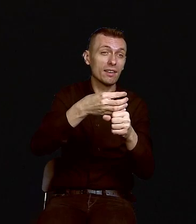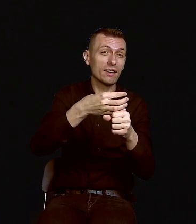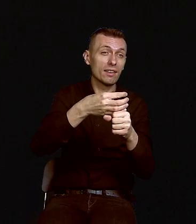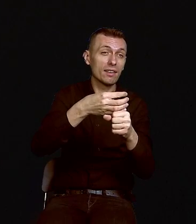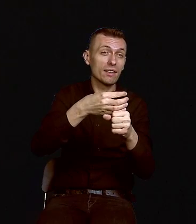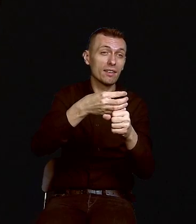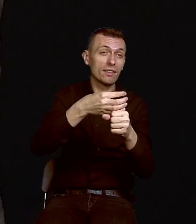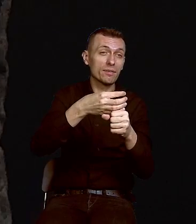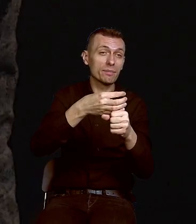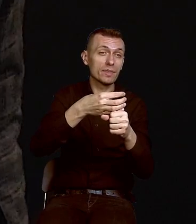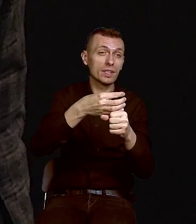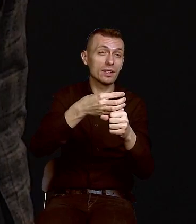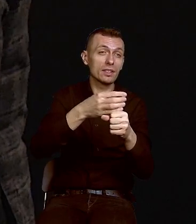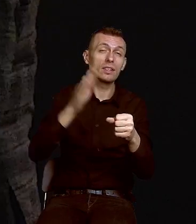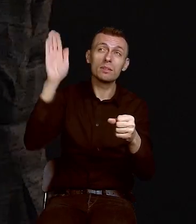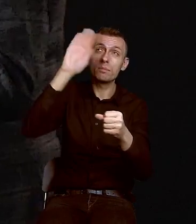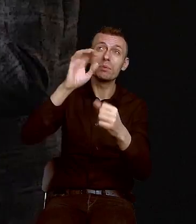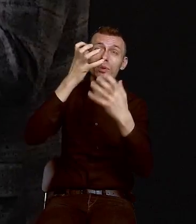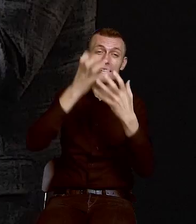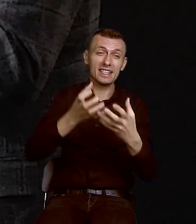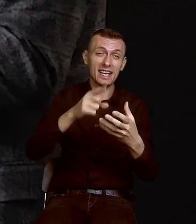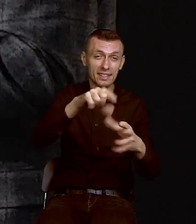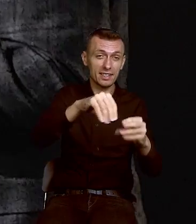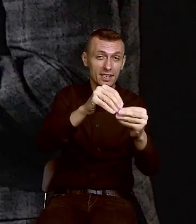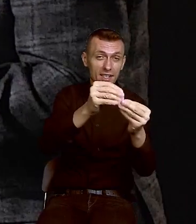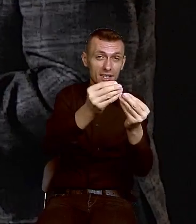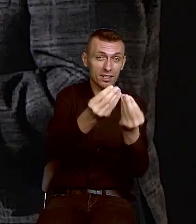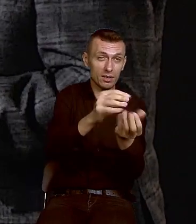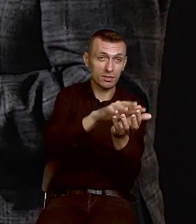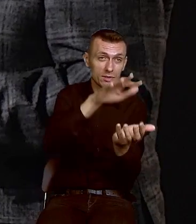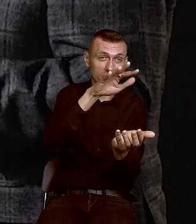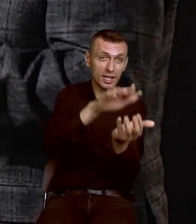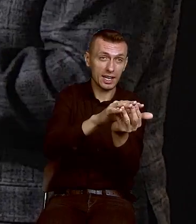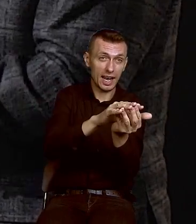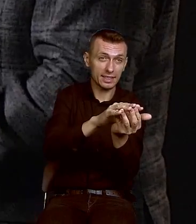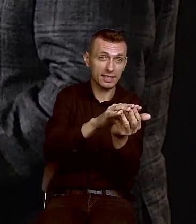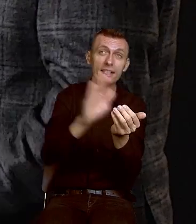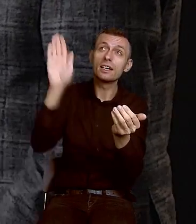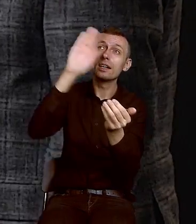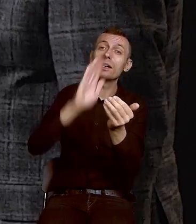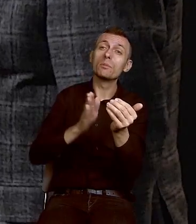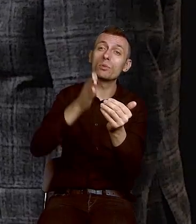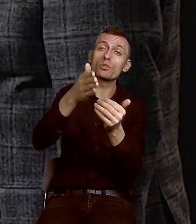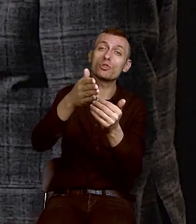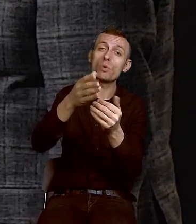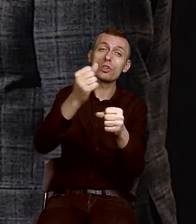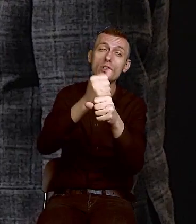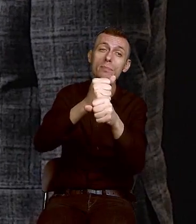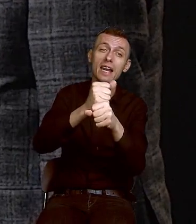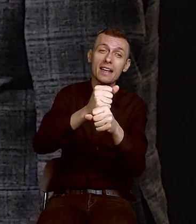A jednak w czasie utraty pracy, która jest próbą od Boga, szatan będzie ciebie kusił do